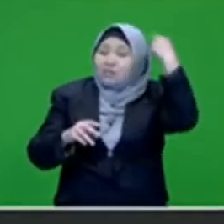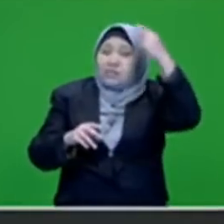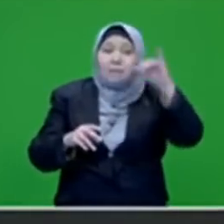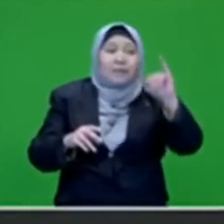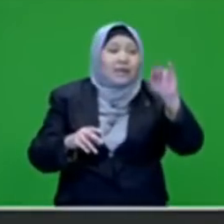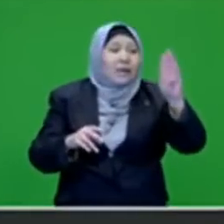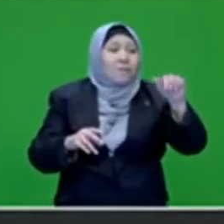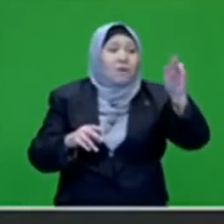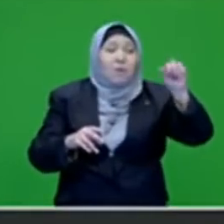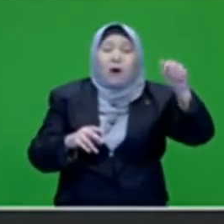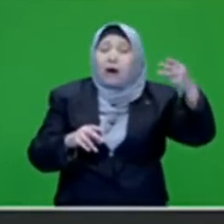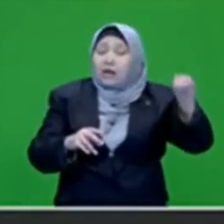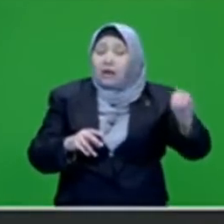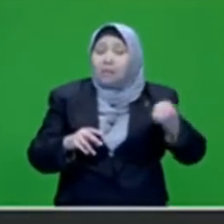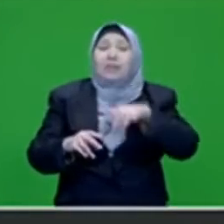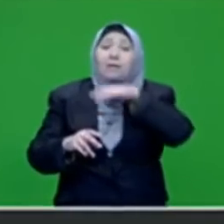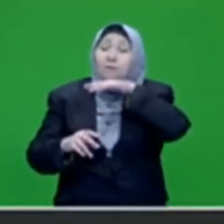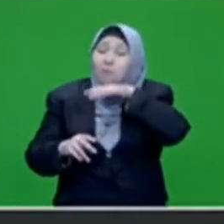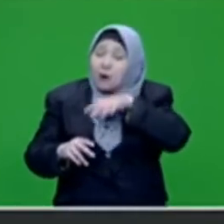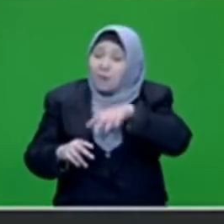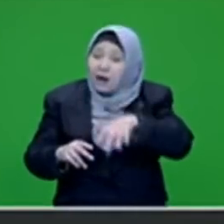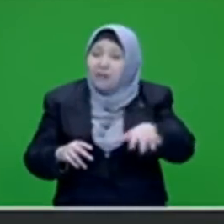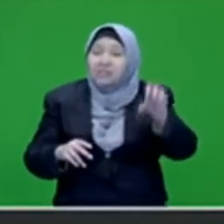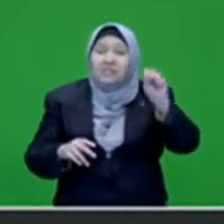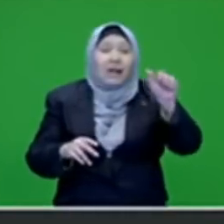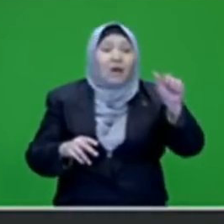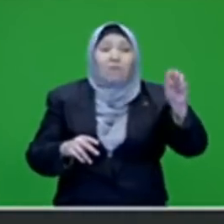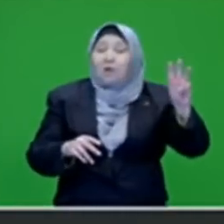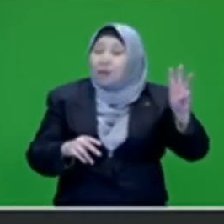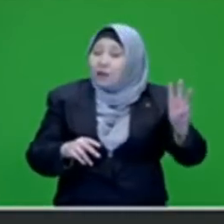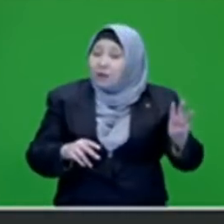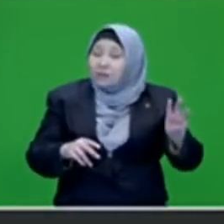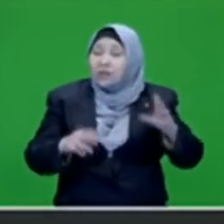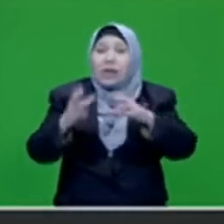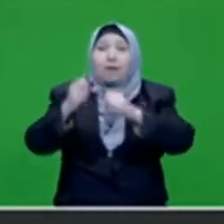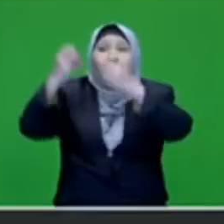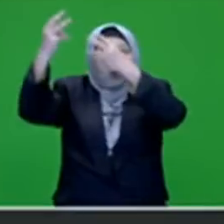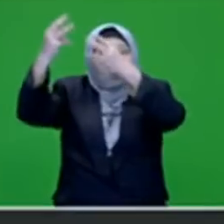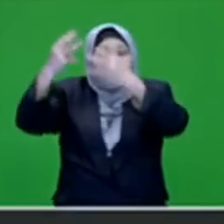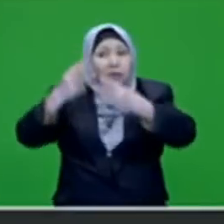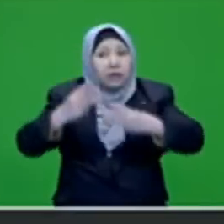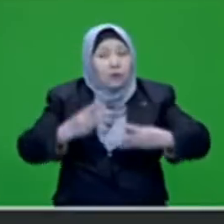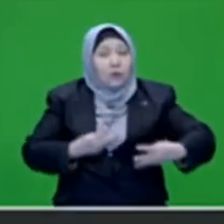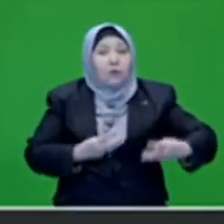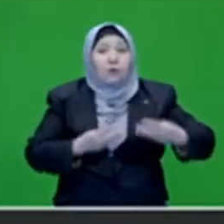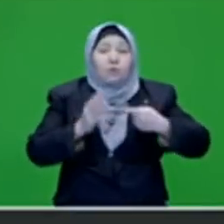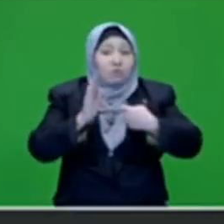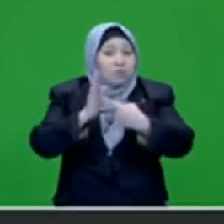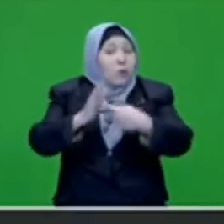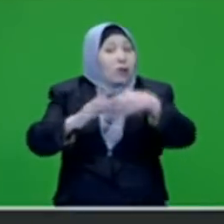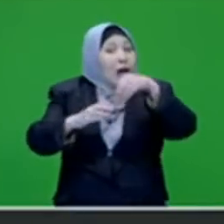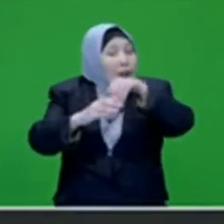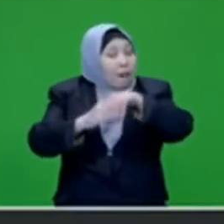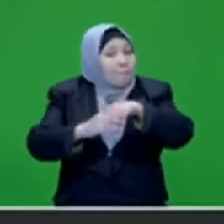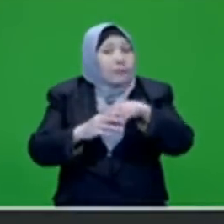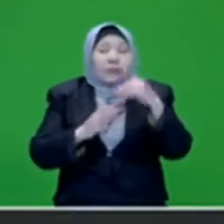Nabi Ibrahim AS, Nabi Muhammad SAW, biasa mendapat wahyu dan petunjuk Allah dalam tidur.